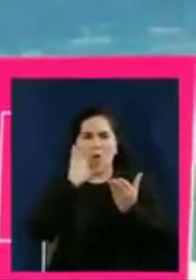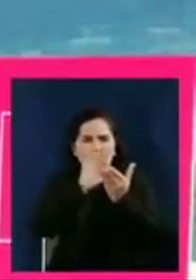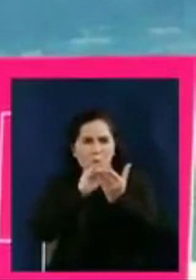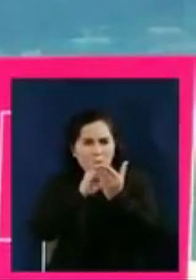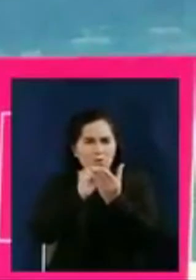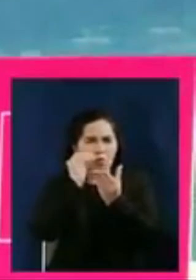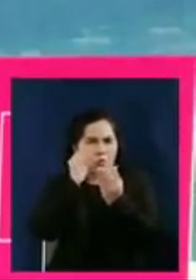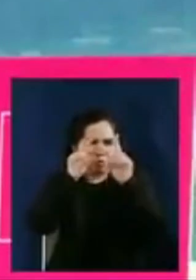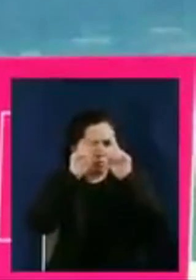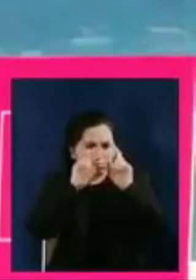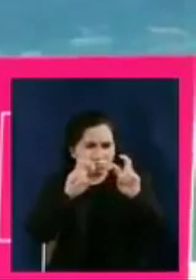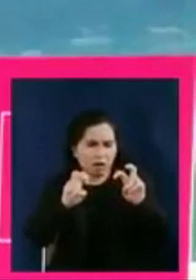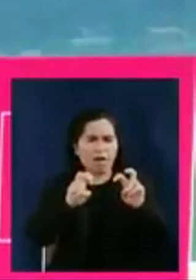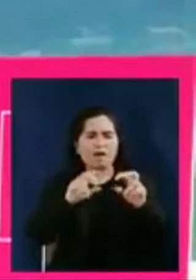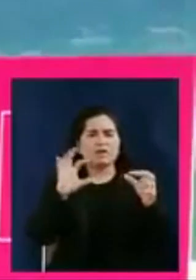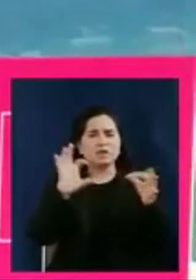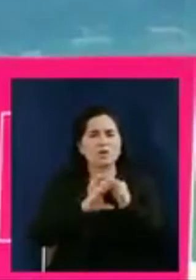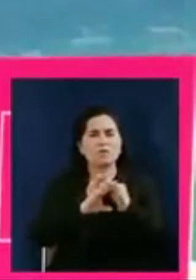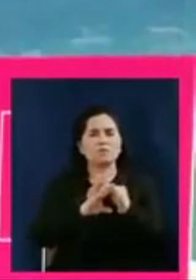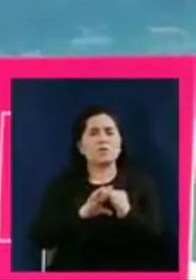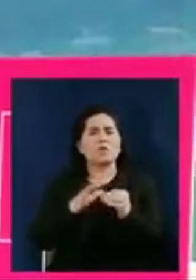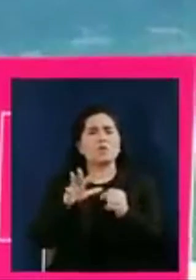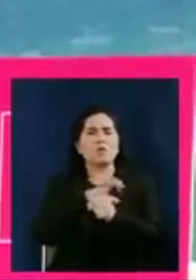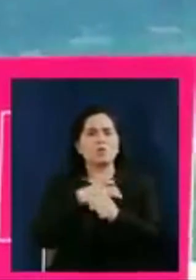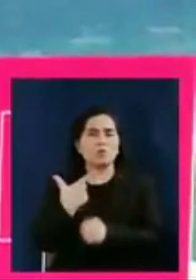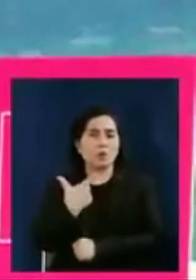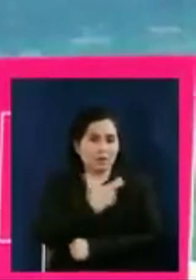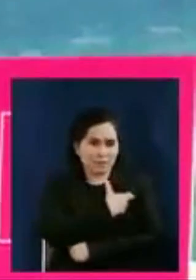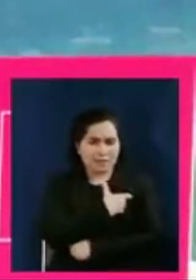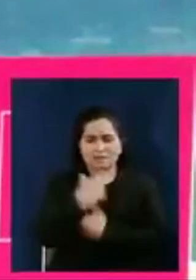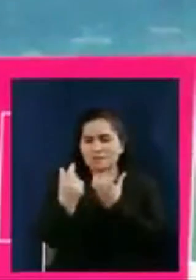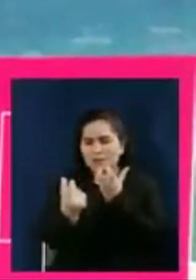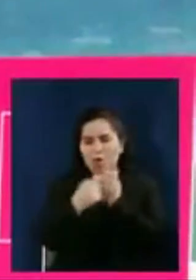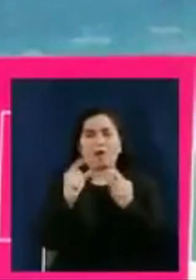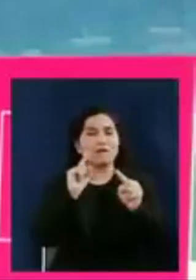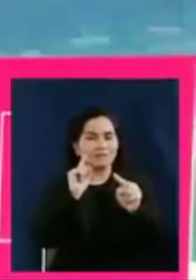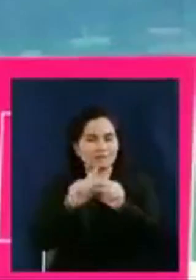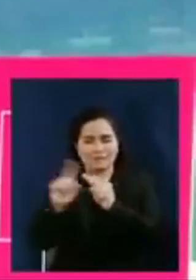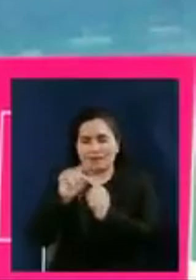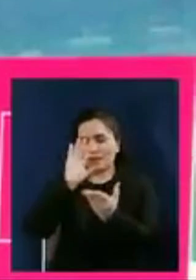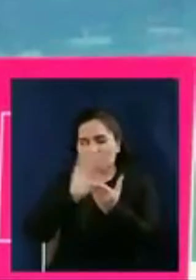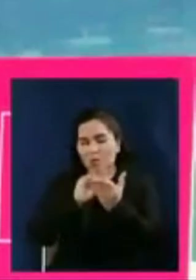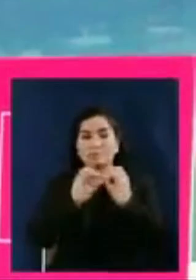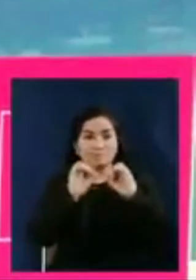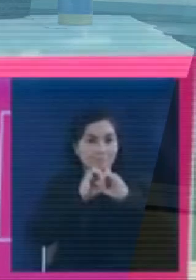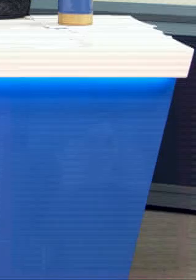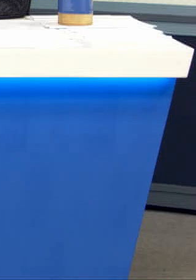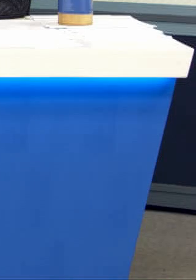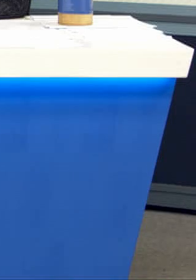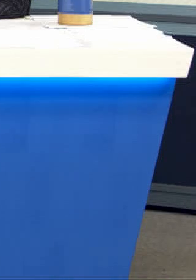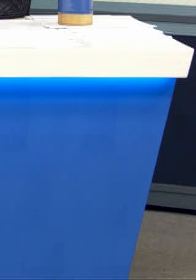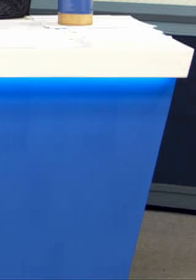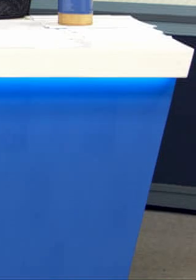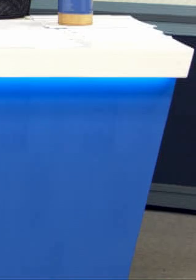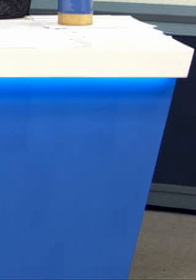ChannelYouTubeช่องของบริษัทเซิ่นเอง Tenดาวนิ่ง 4ใช่ไหมเขาก็มีการเผย